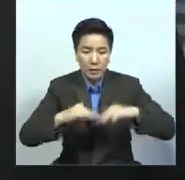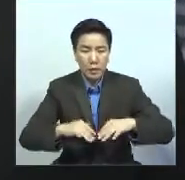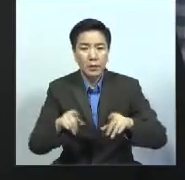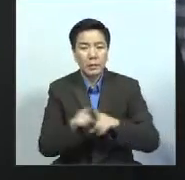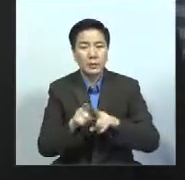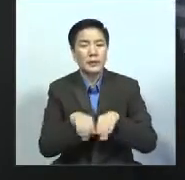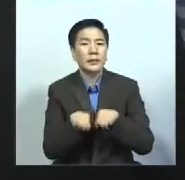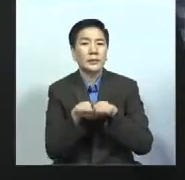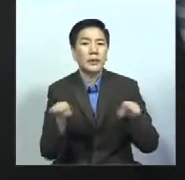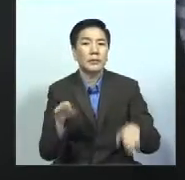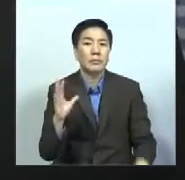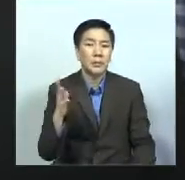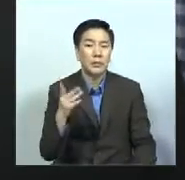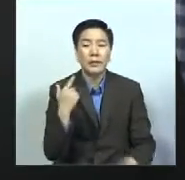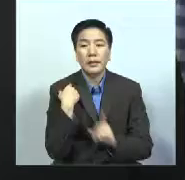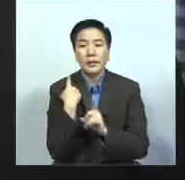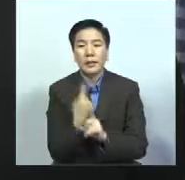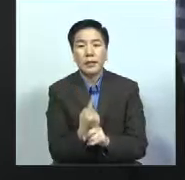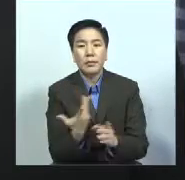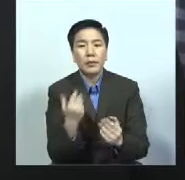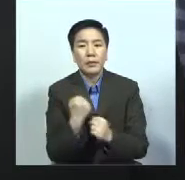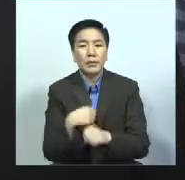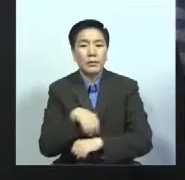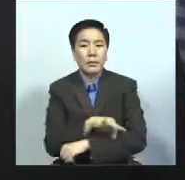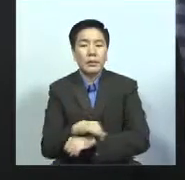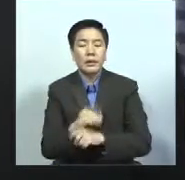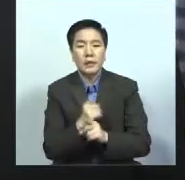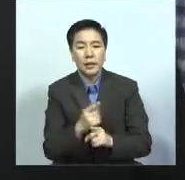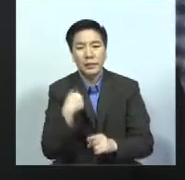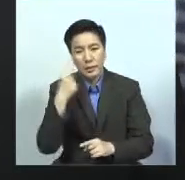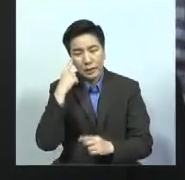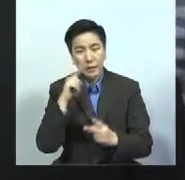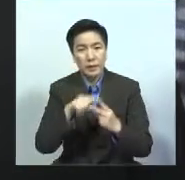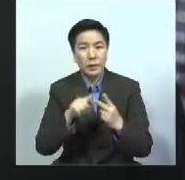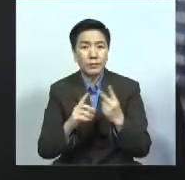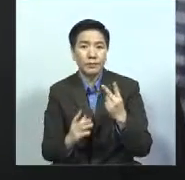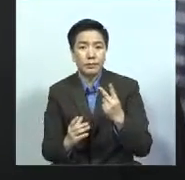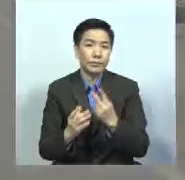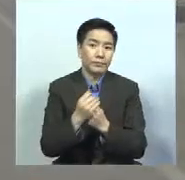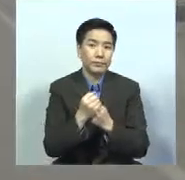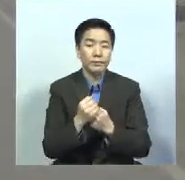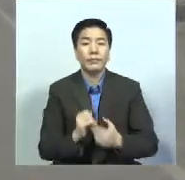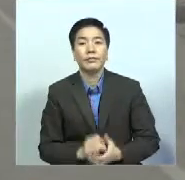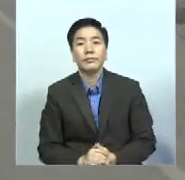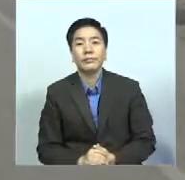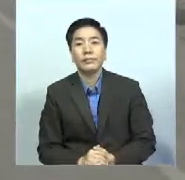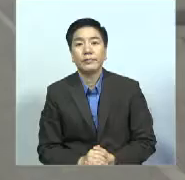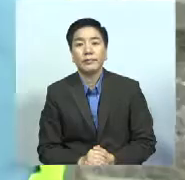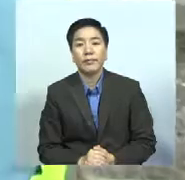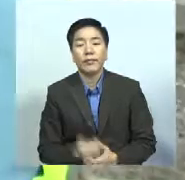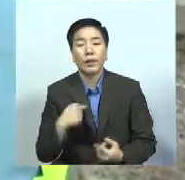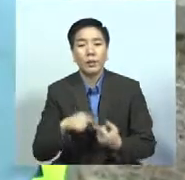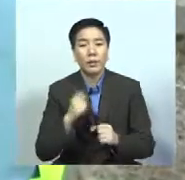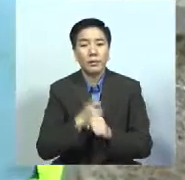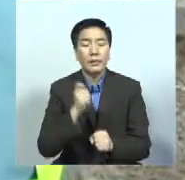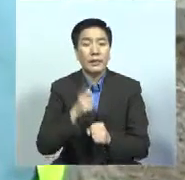ภทที่ไม่ได้มาตรฐานตามการออกแบบเพราะฉะนั้นทั้ง2อย่างนี้ควบคู่กัน ส่ว